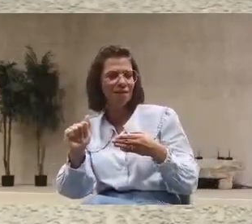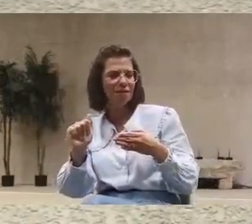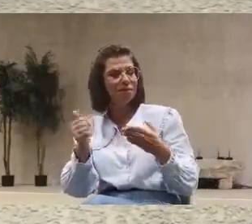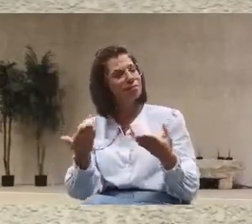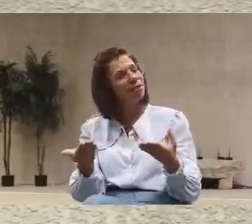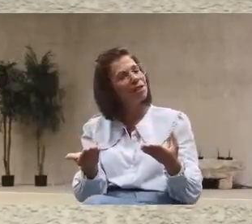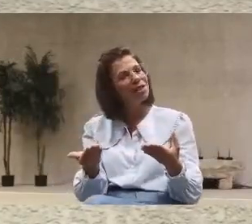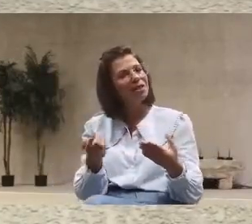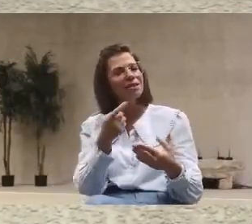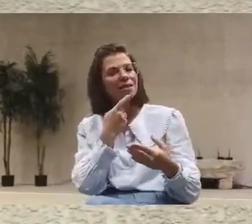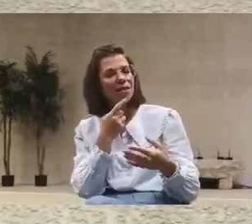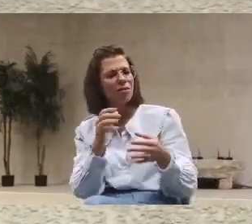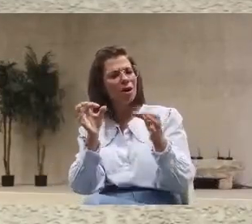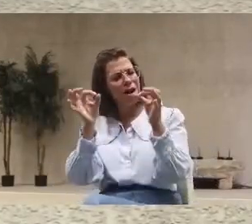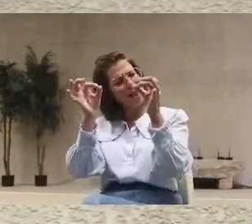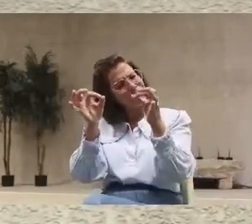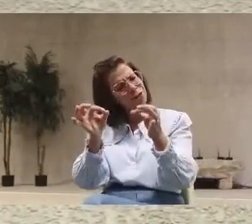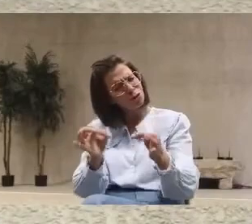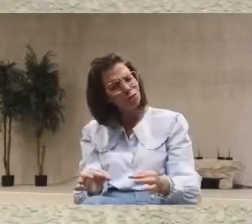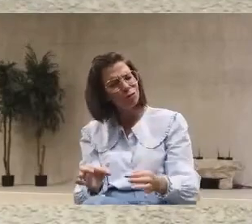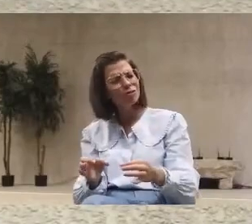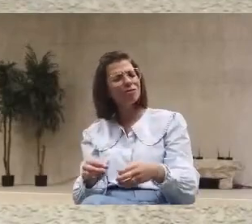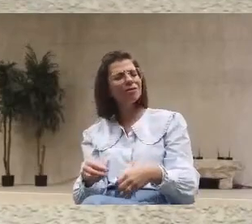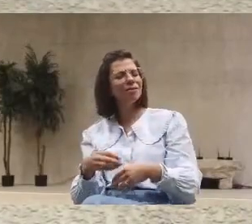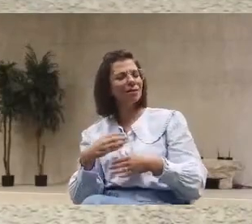c'est la paix et la joie.